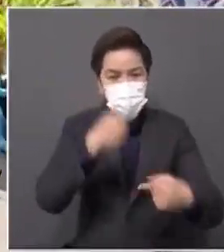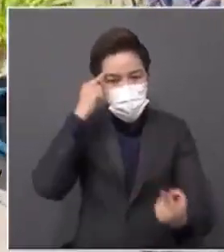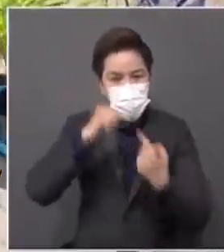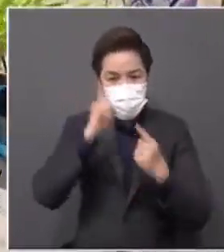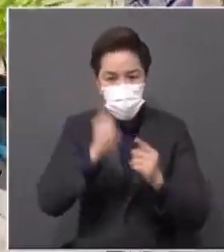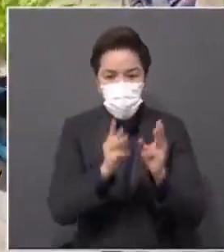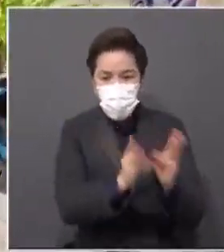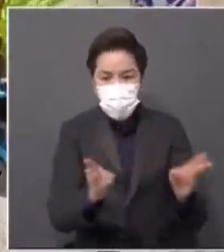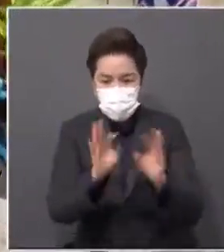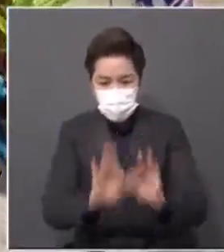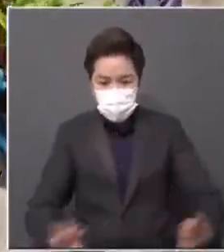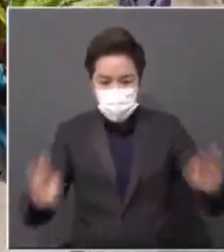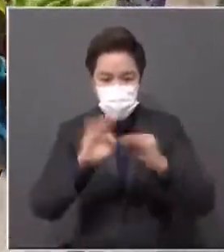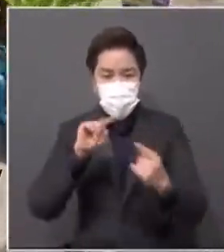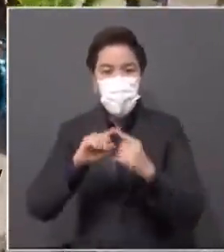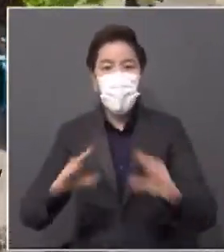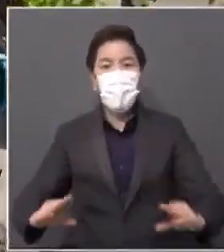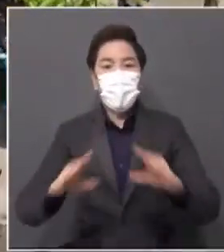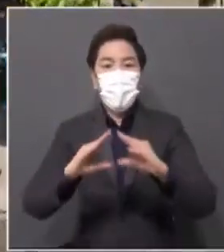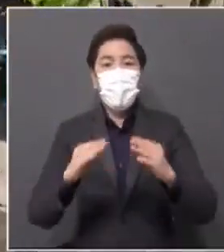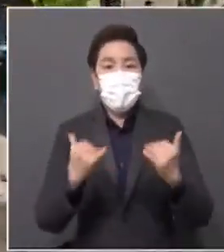แนวทางหาเสียงที่สำคัญของพรรครวมไทยสร้างชาตินะฮะ